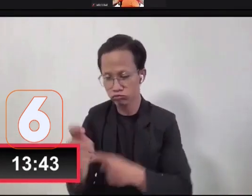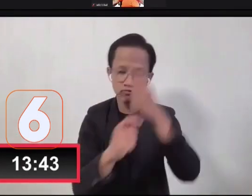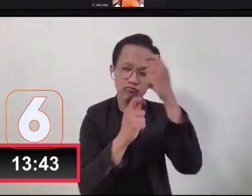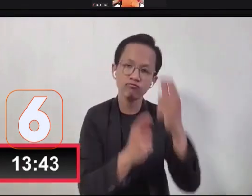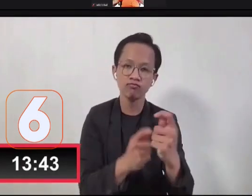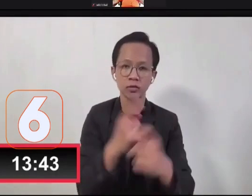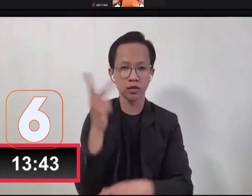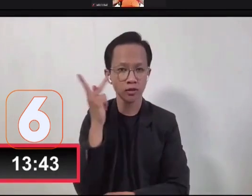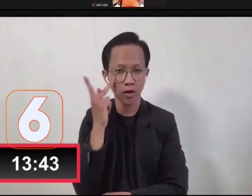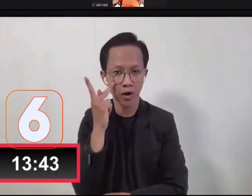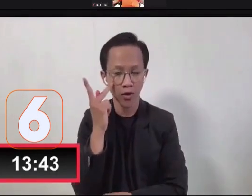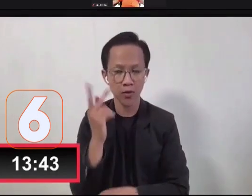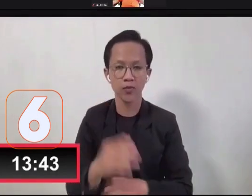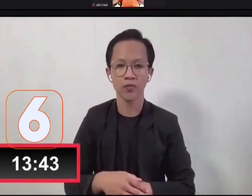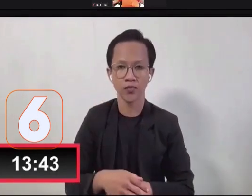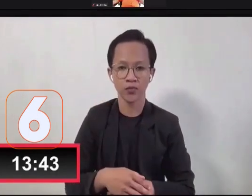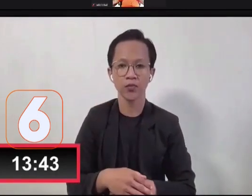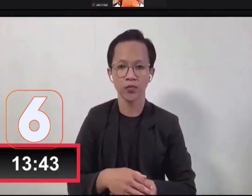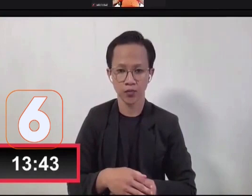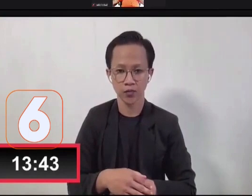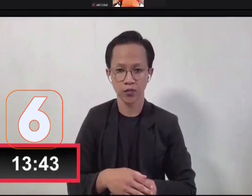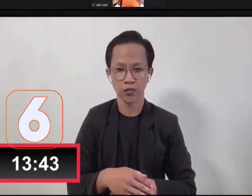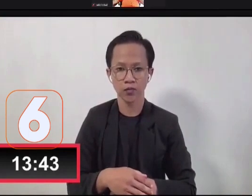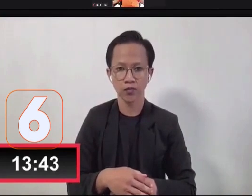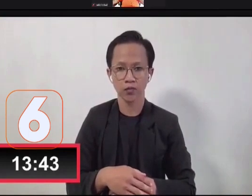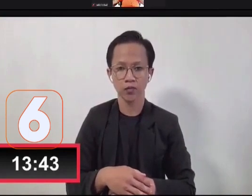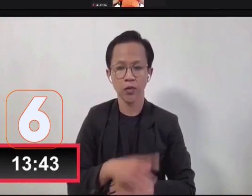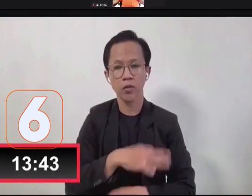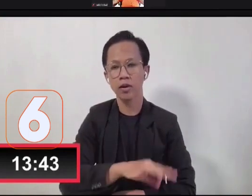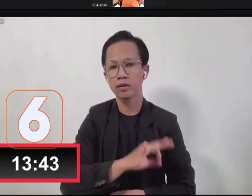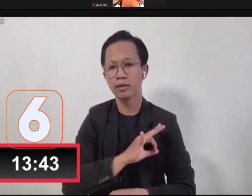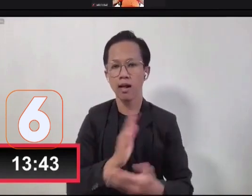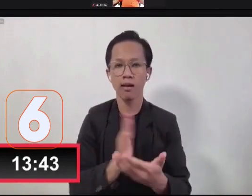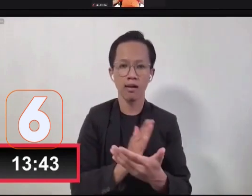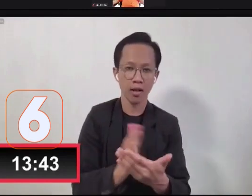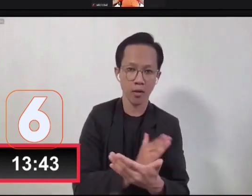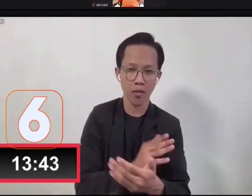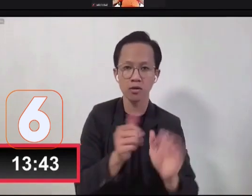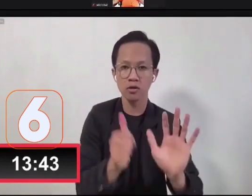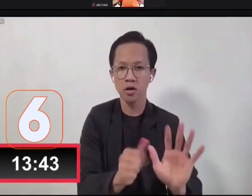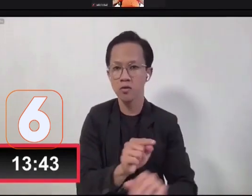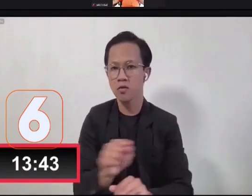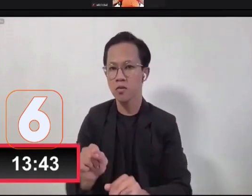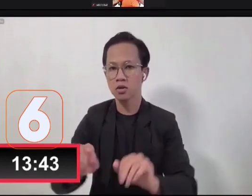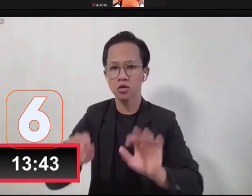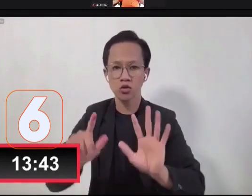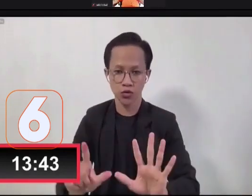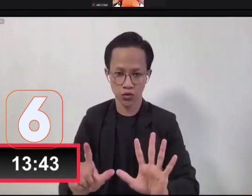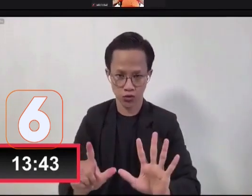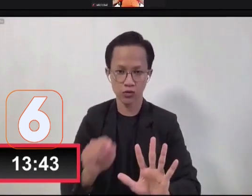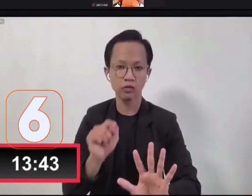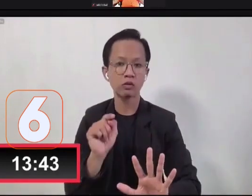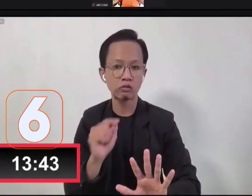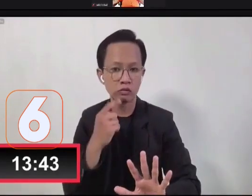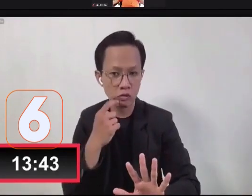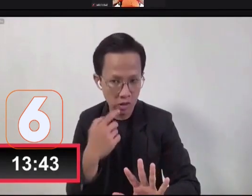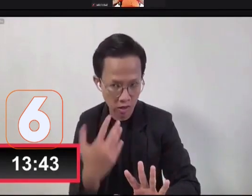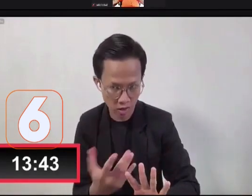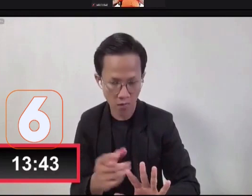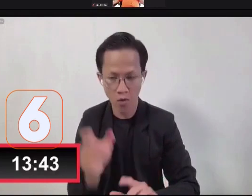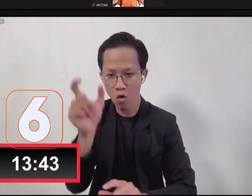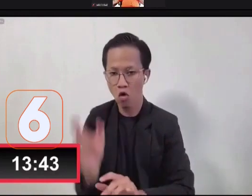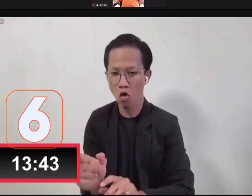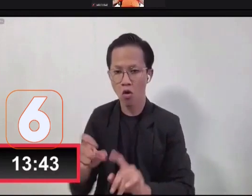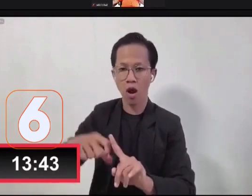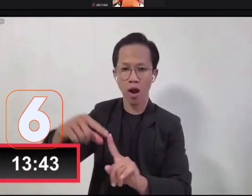video keterangan tambahan presiden halaman 67 hal ini termasuk aspek yang membedakan antara pemilik KTP yang